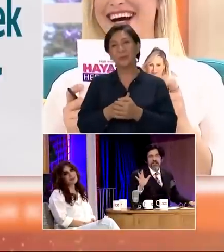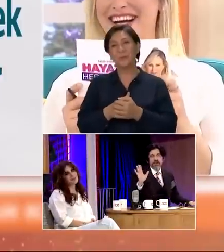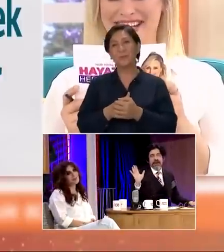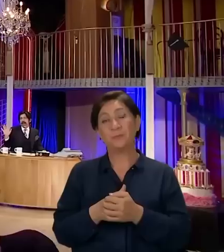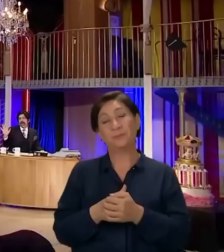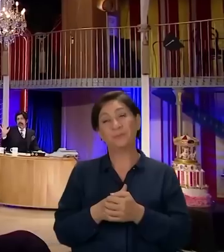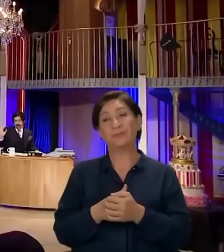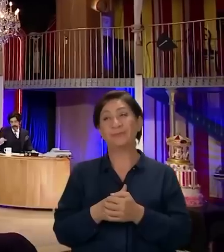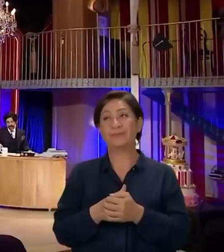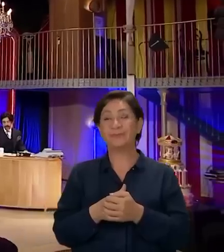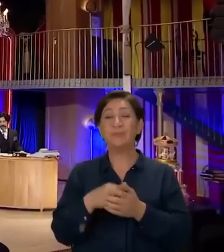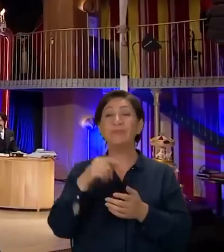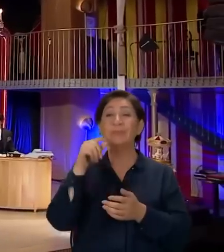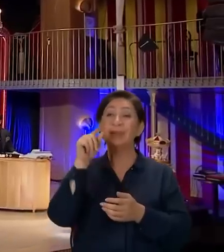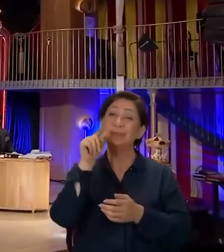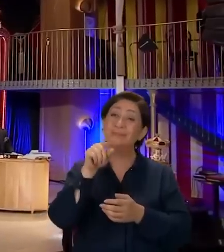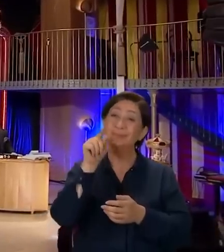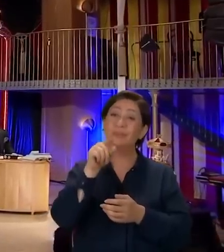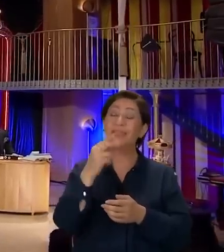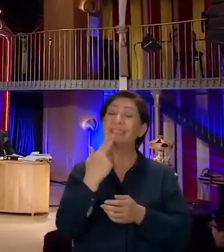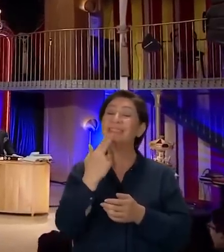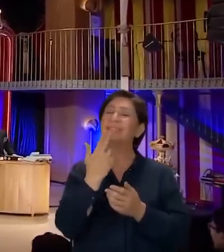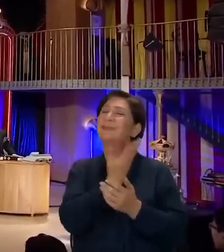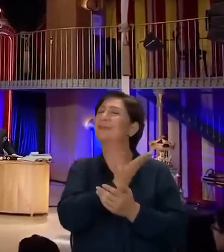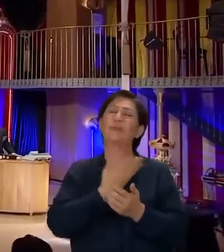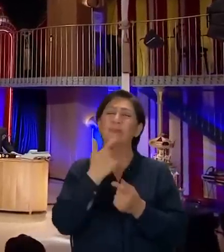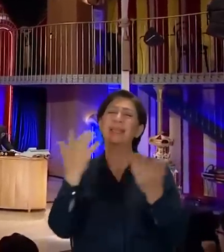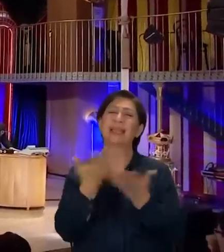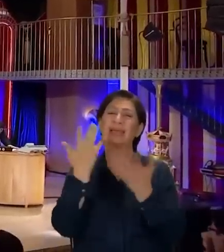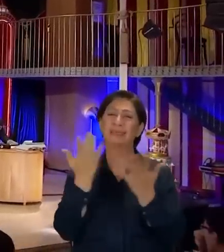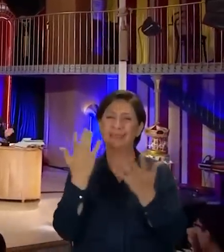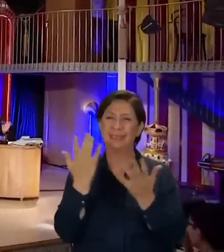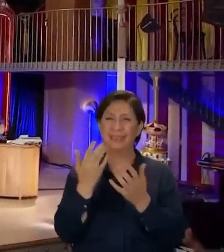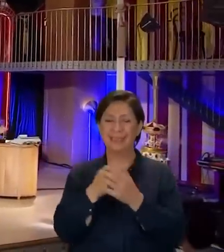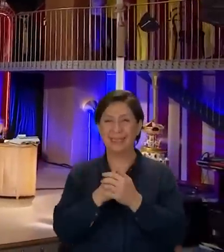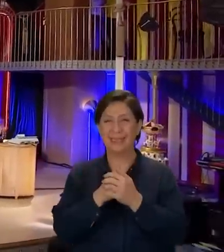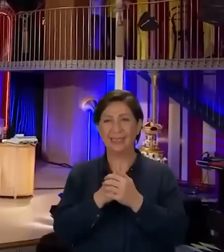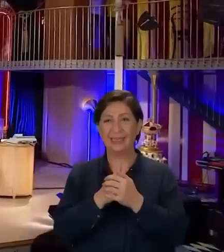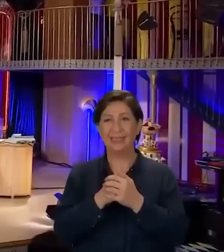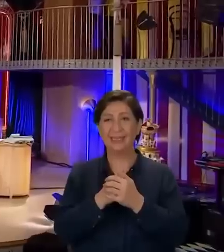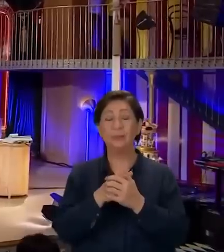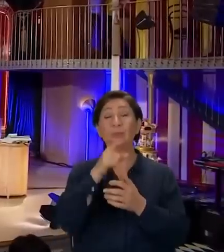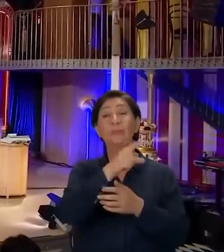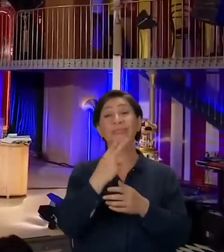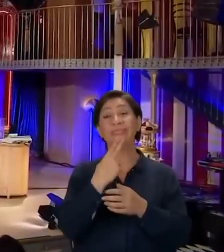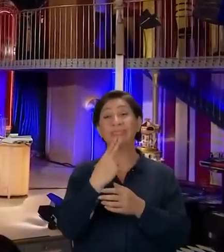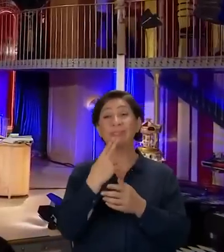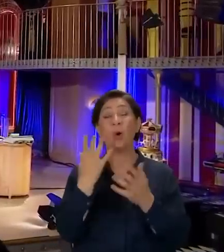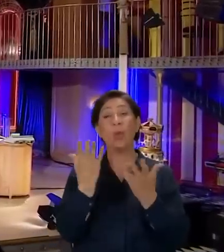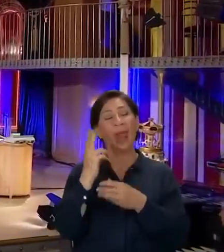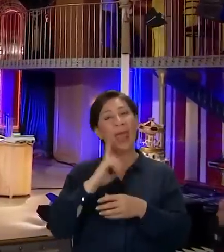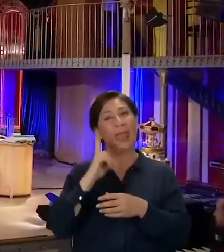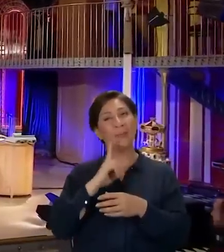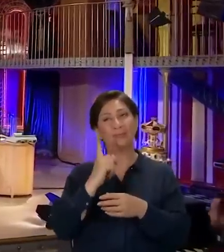Dur, şimdi bak. Burada ben bu kıza bayılıyorum yıllardır. Bu yani bu kız o kadar